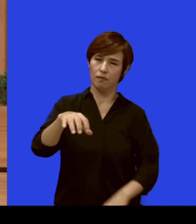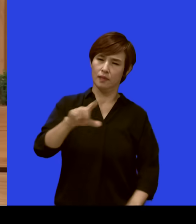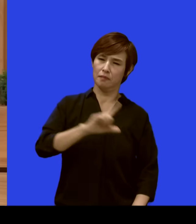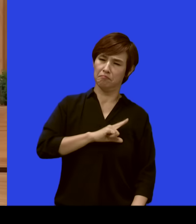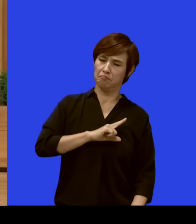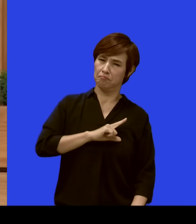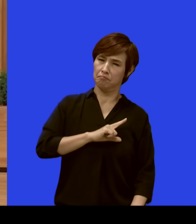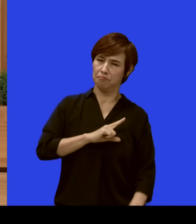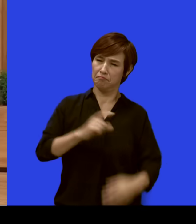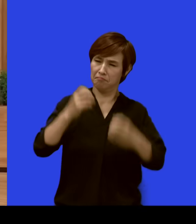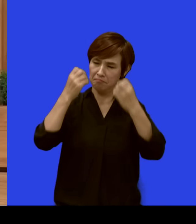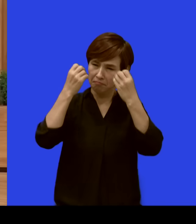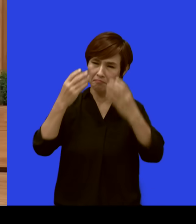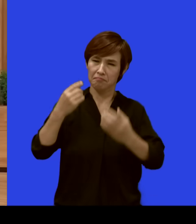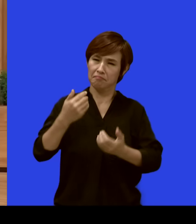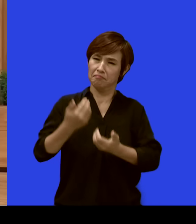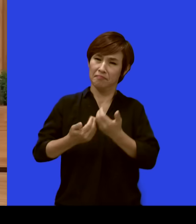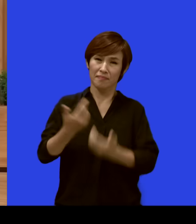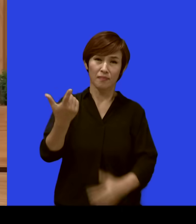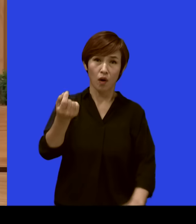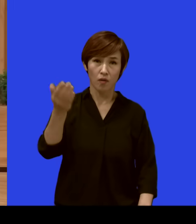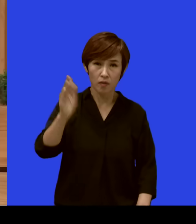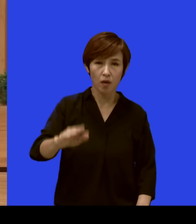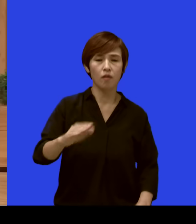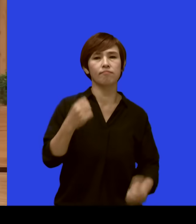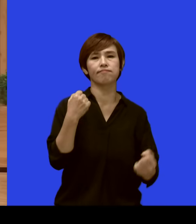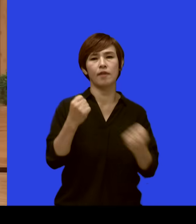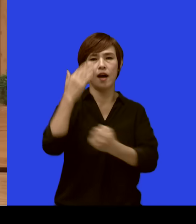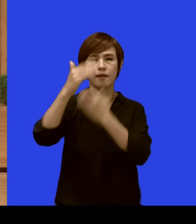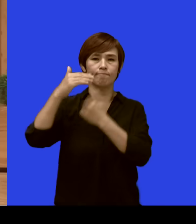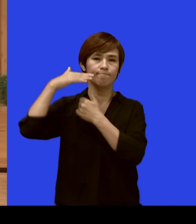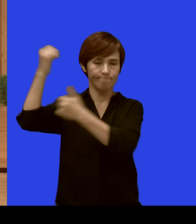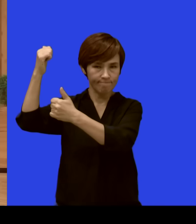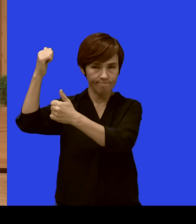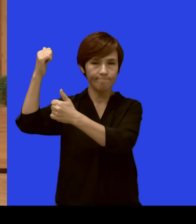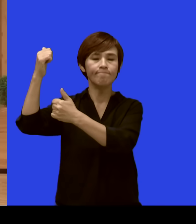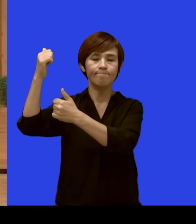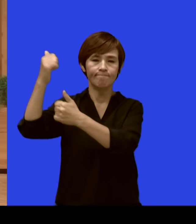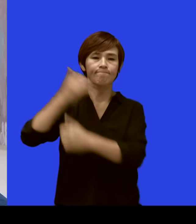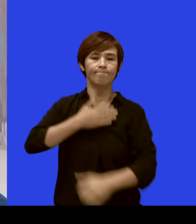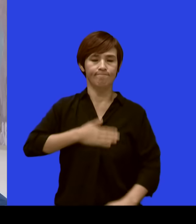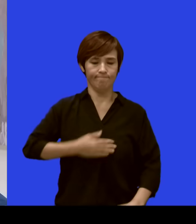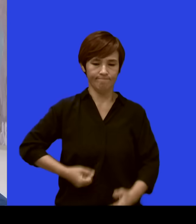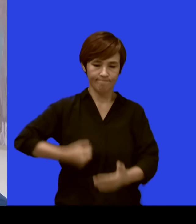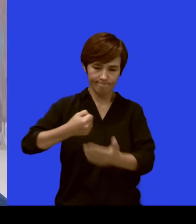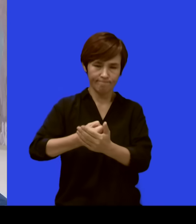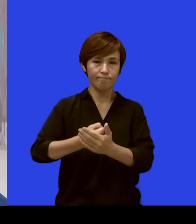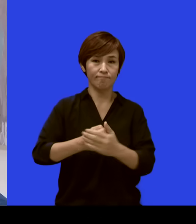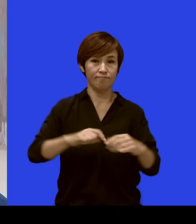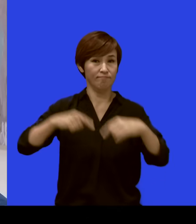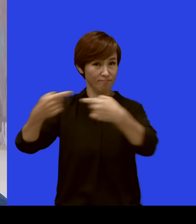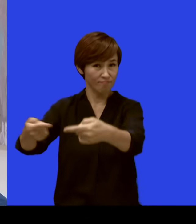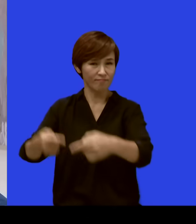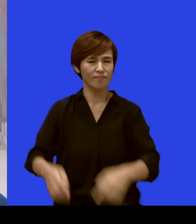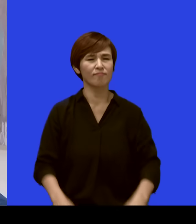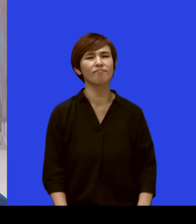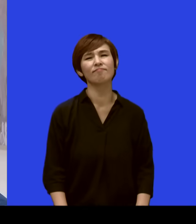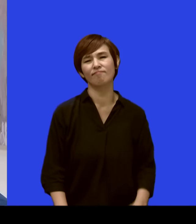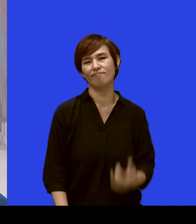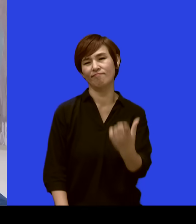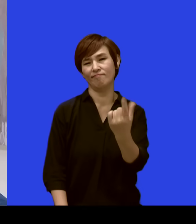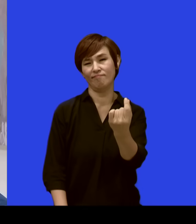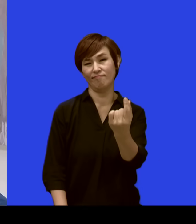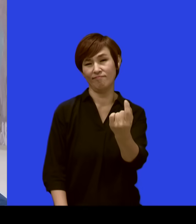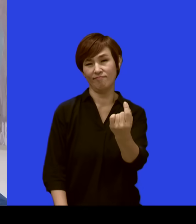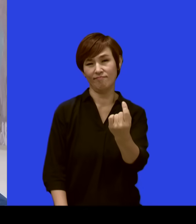그러니까 내가 포기해야 될 것들이 너무 많은데도 과감히 하나님의 부르심을 듣고 선택을 하신 거잖아요. 그러니까 저라고 왜 갈등이